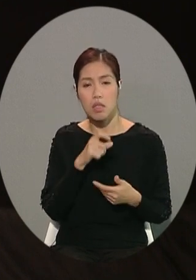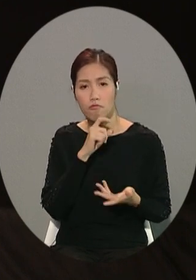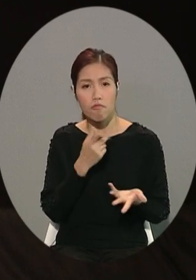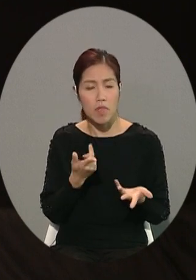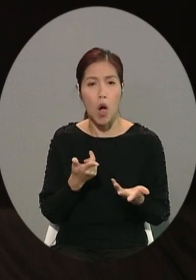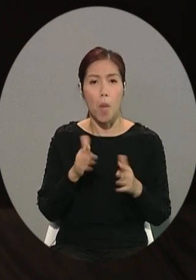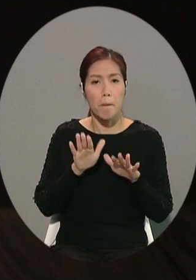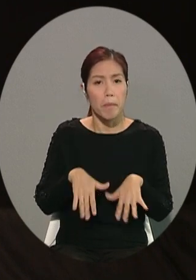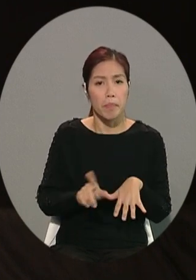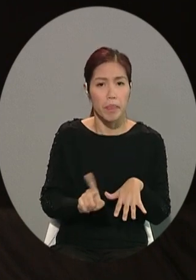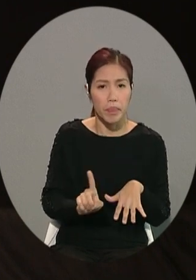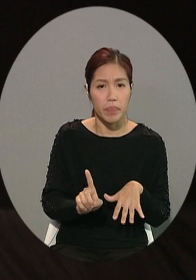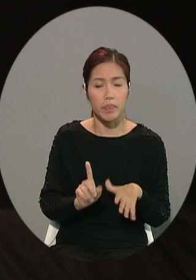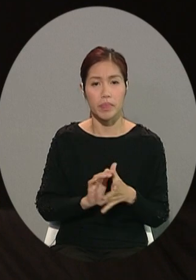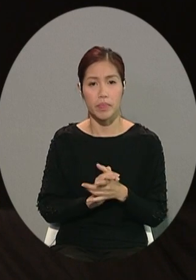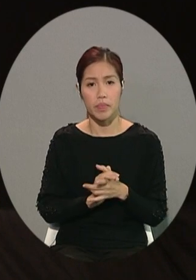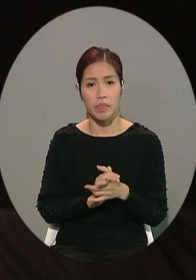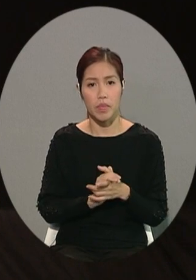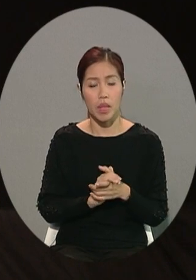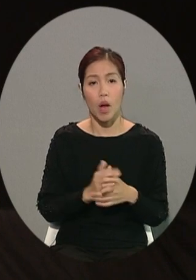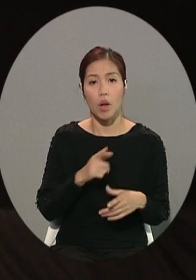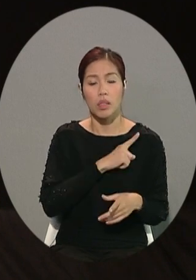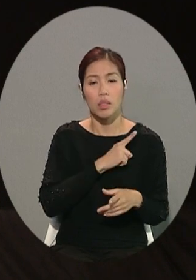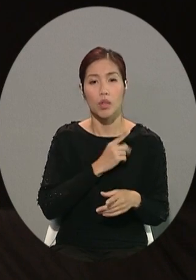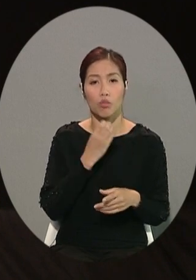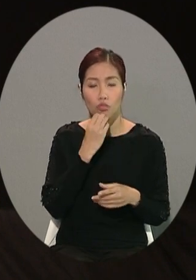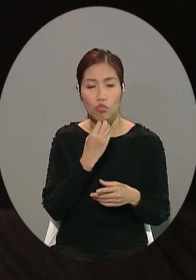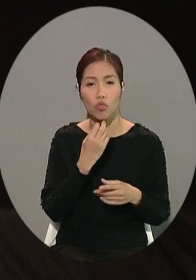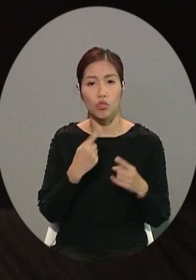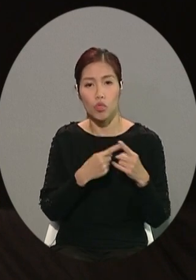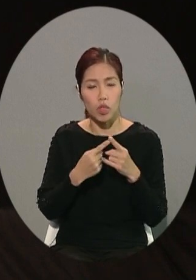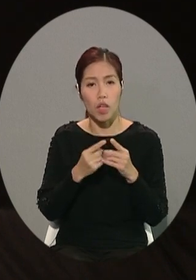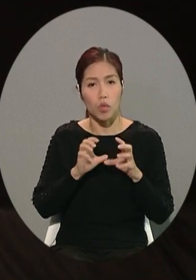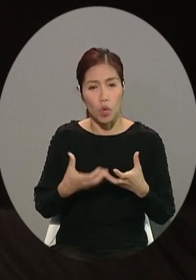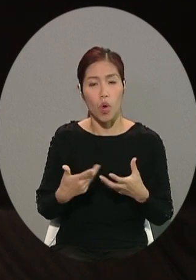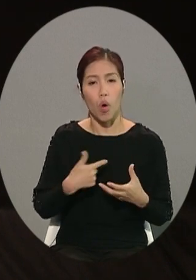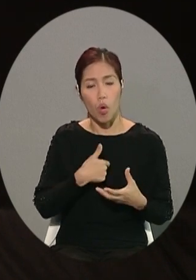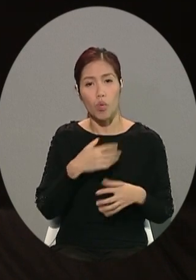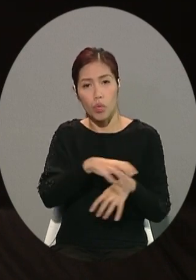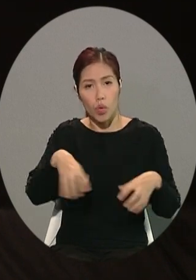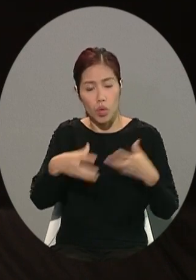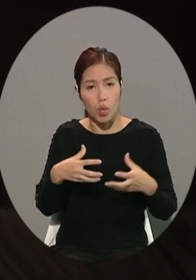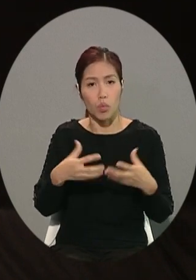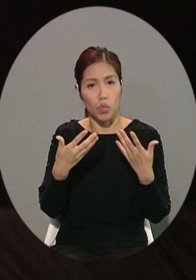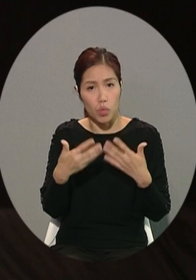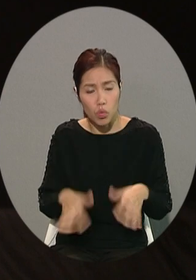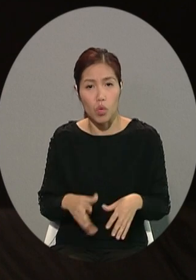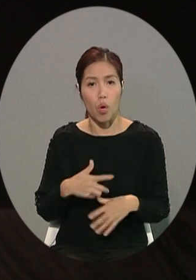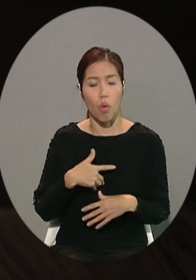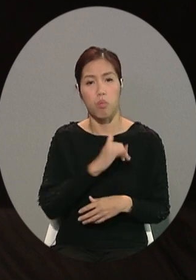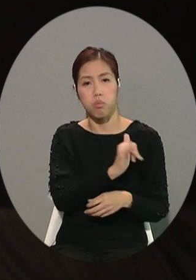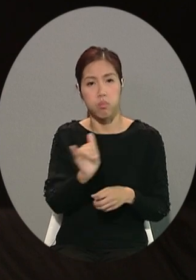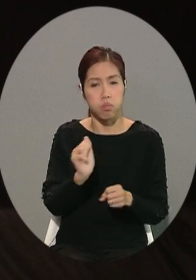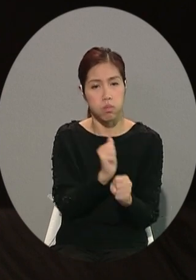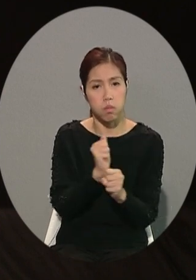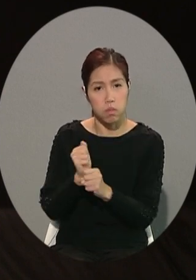拍嘅原因咧，其實就係因為咧，我哋本身自己有個東涌人嘅團體。我喺區議會選舉之後啦，我就係四圍翻工啦。咁